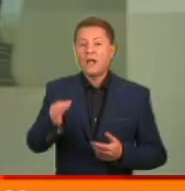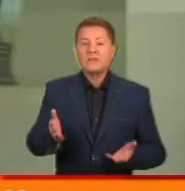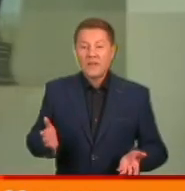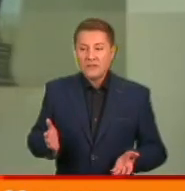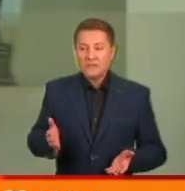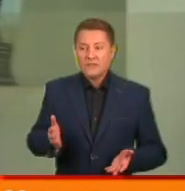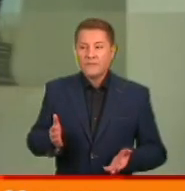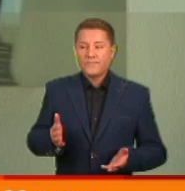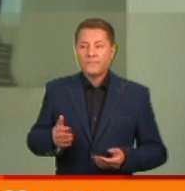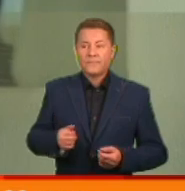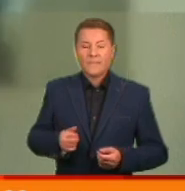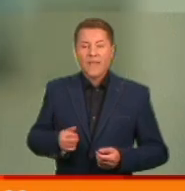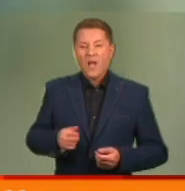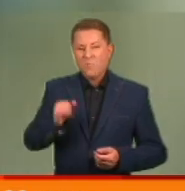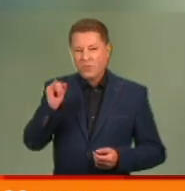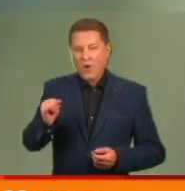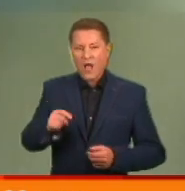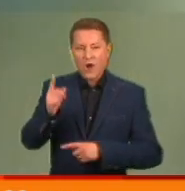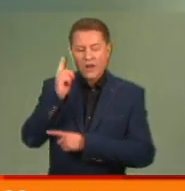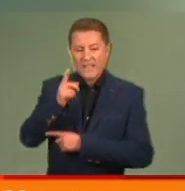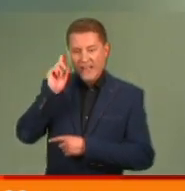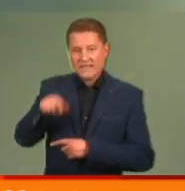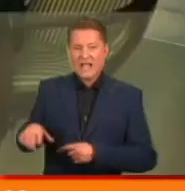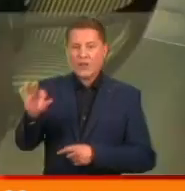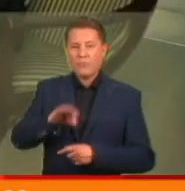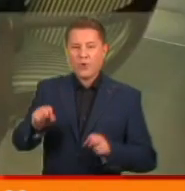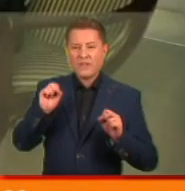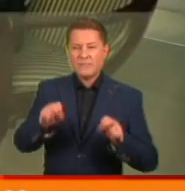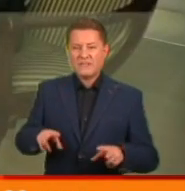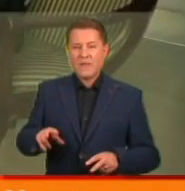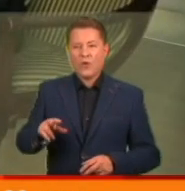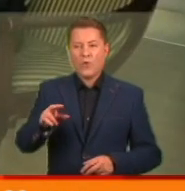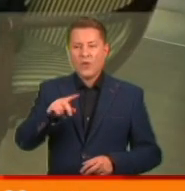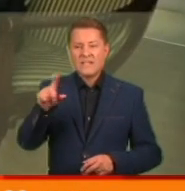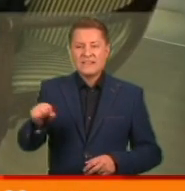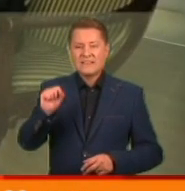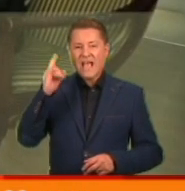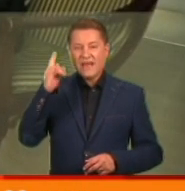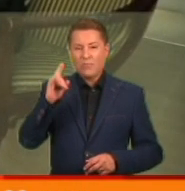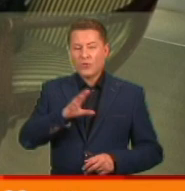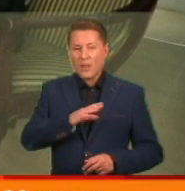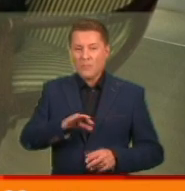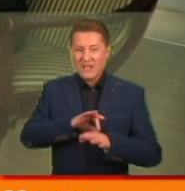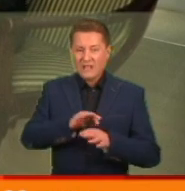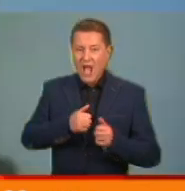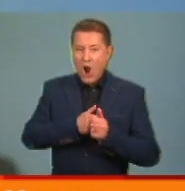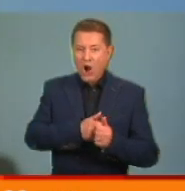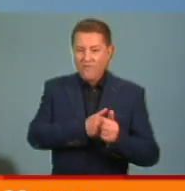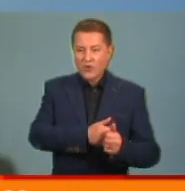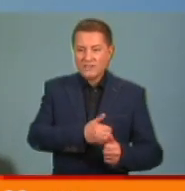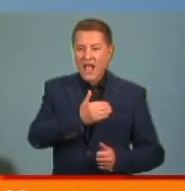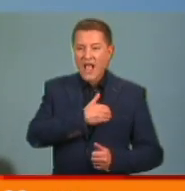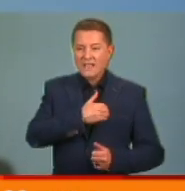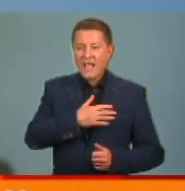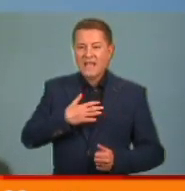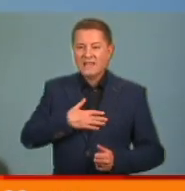сказать? Чому так кепско охороняли, якщо знали про небезпеку? За ребенком был хвост. То есть они сначала, как я понимаю, хотели